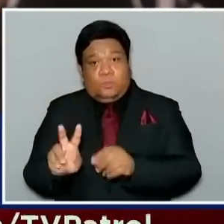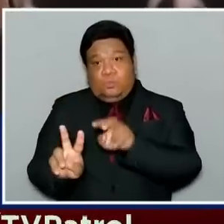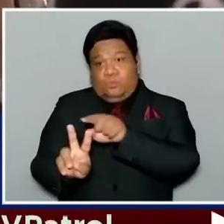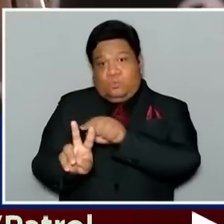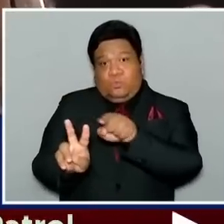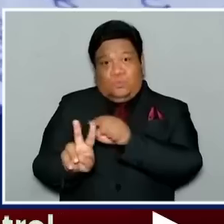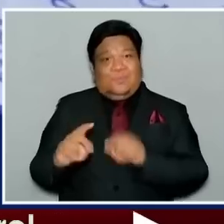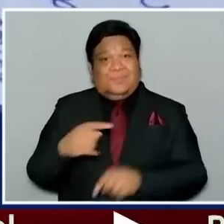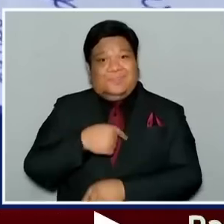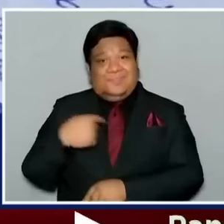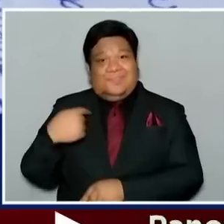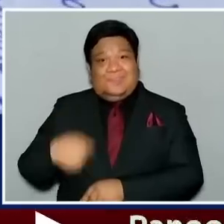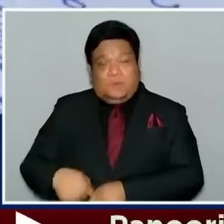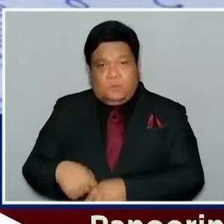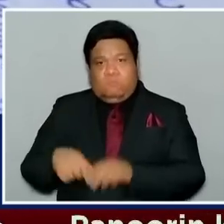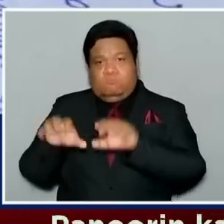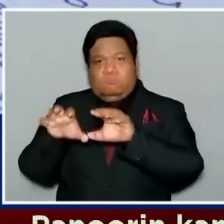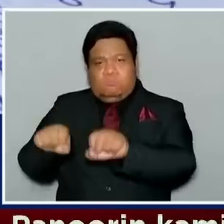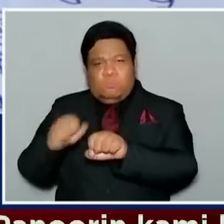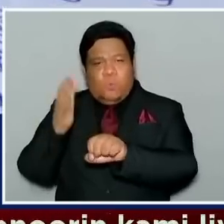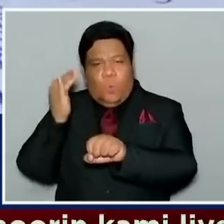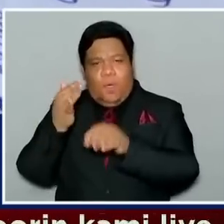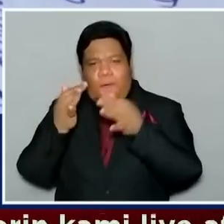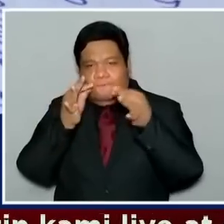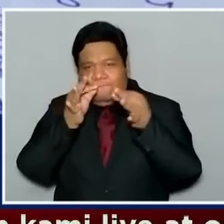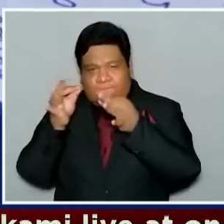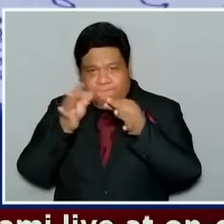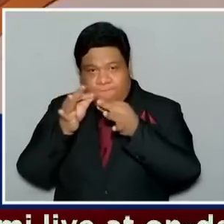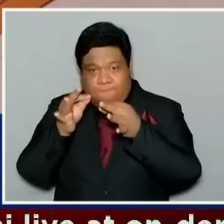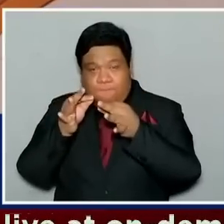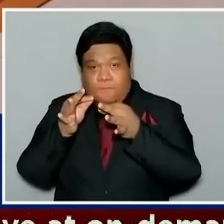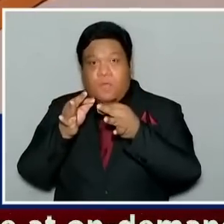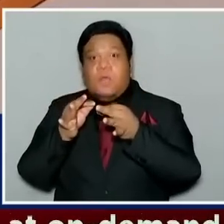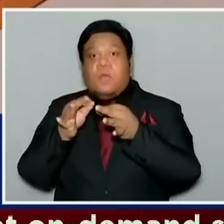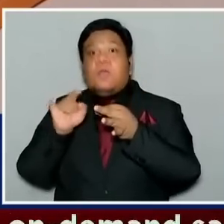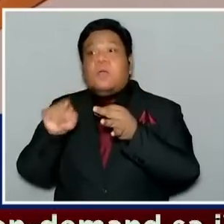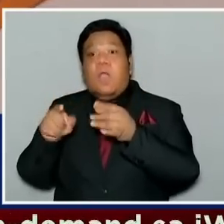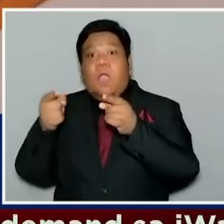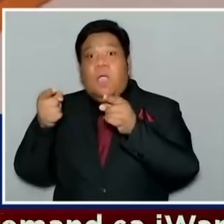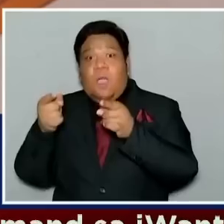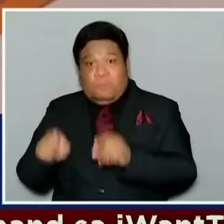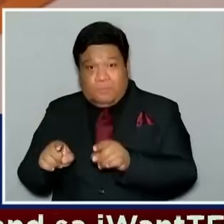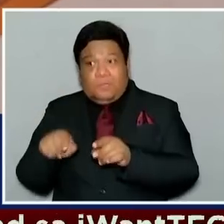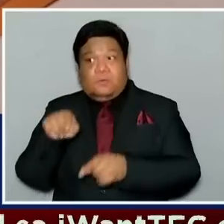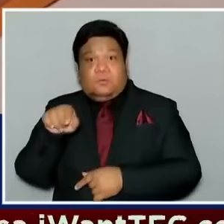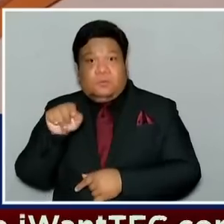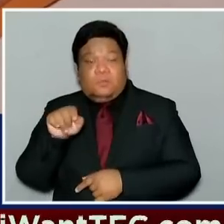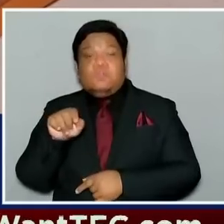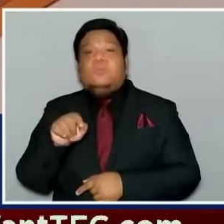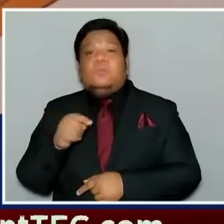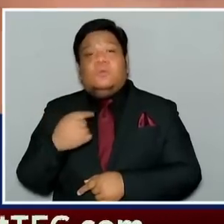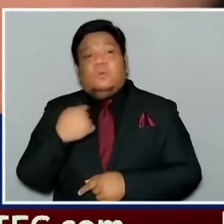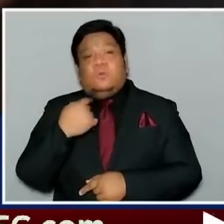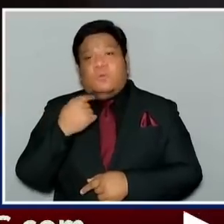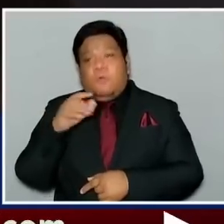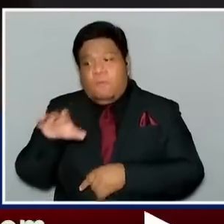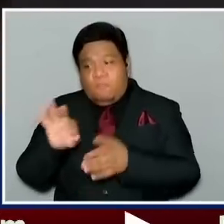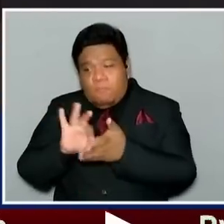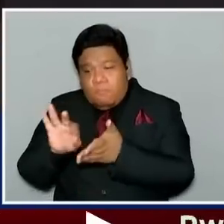kabayan ang naaresto dahil sa droga. Nang mag-inventaryo ng mga kabayan ng mga nakumpiskang droga